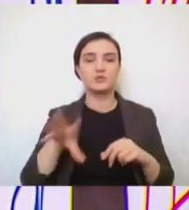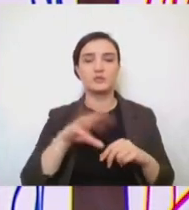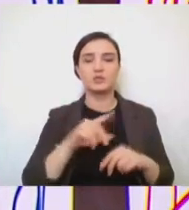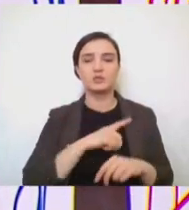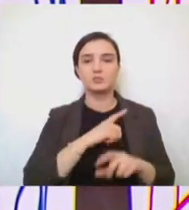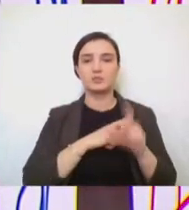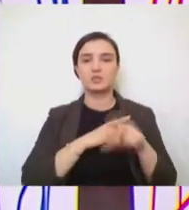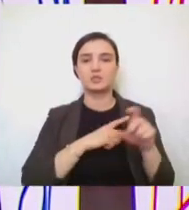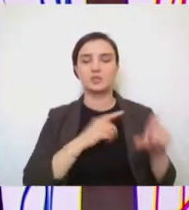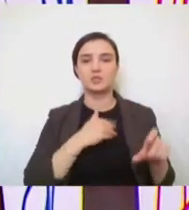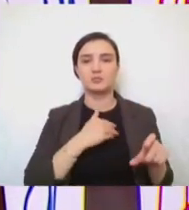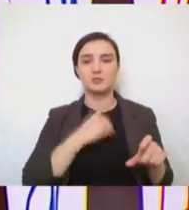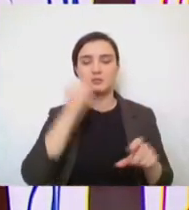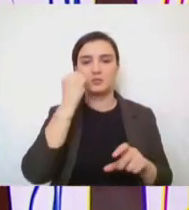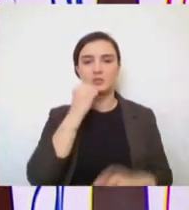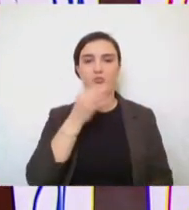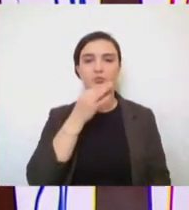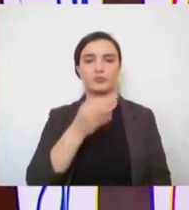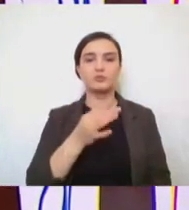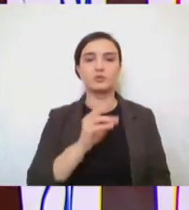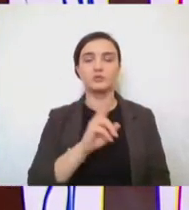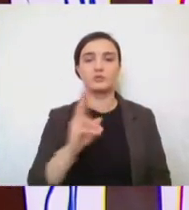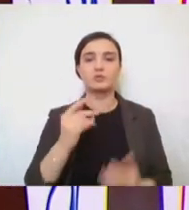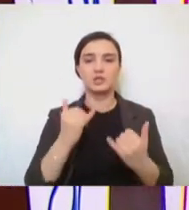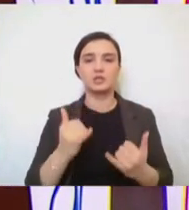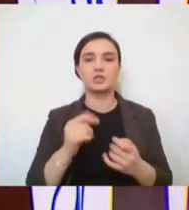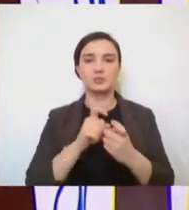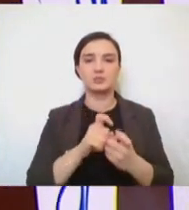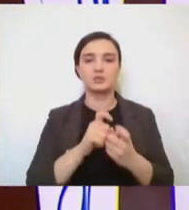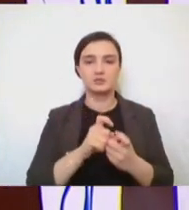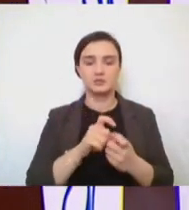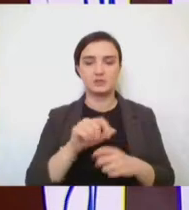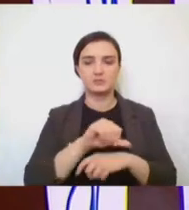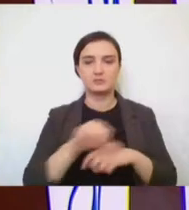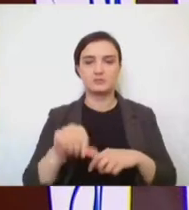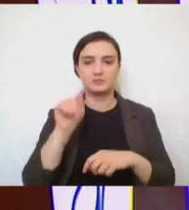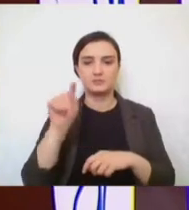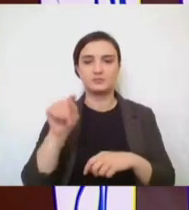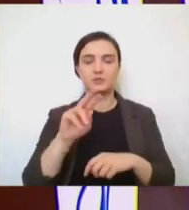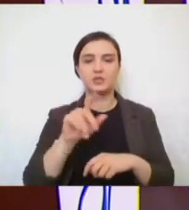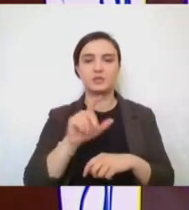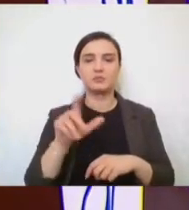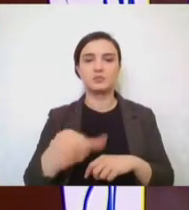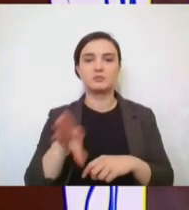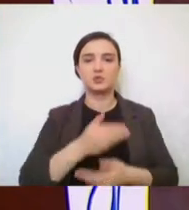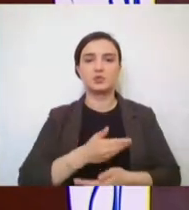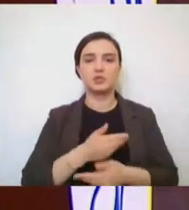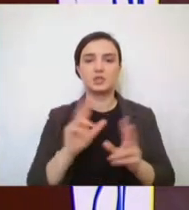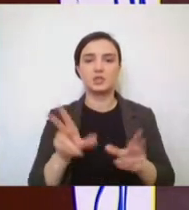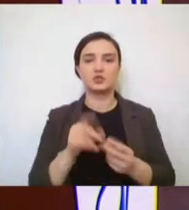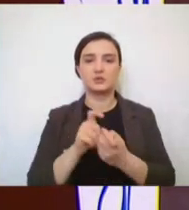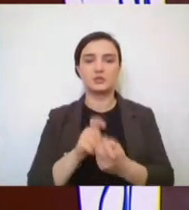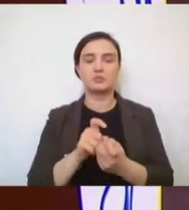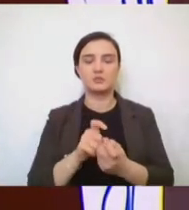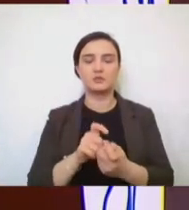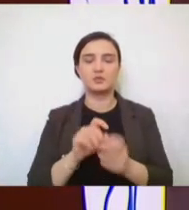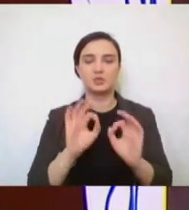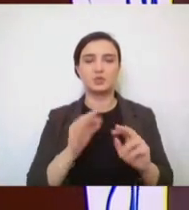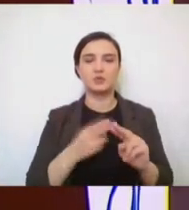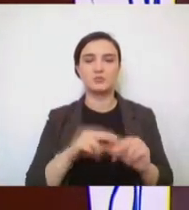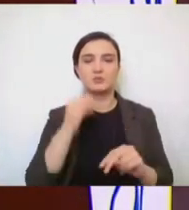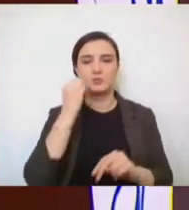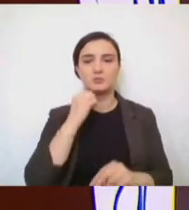და ყველა იმ ადამიანს, ვინც ახლა ფრონტის ხაზზეა და ადამიანების სიცოცხლის გადასარჩენად იბრძვის. სწორედ ამ მადლობით და